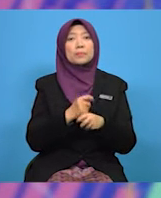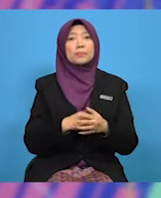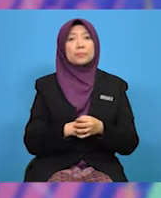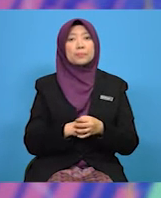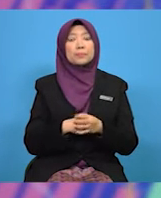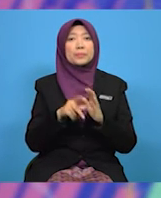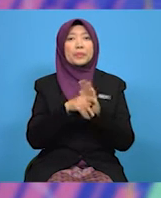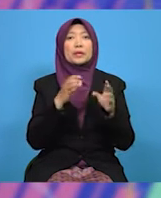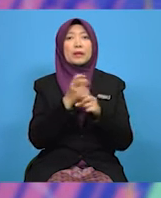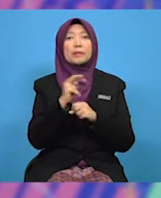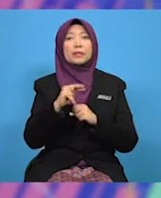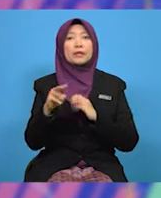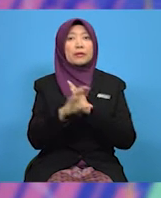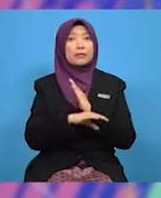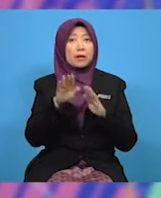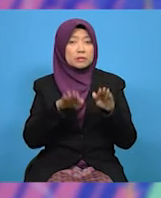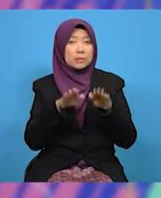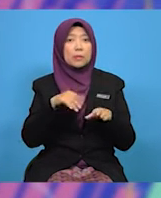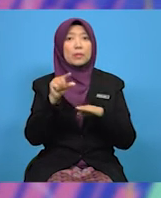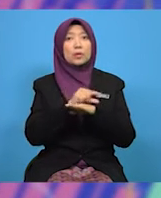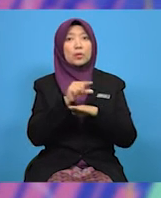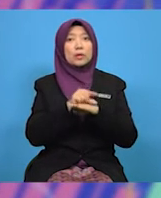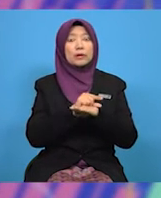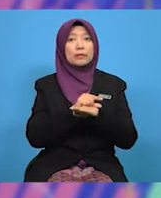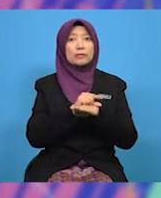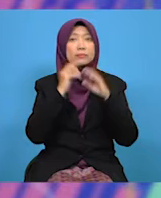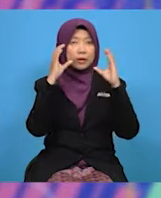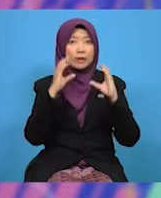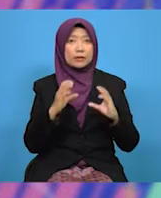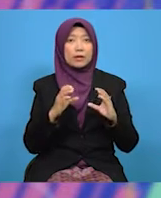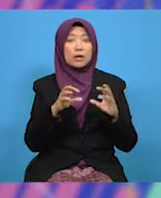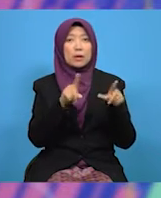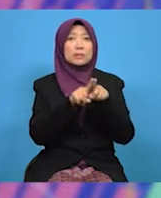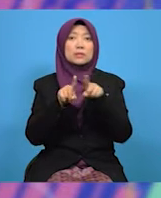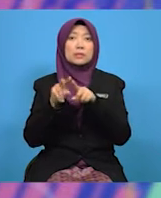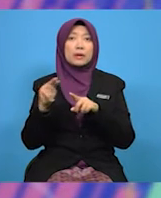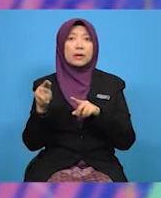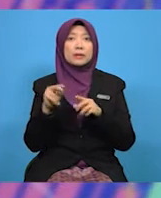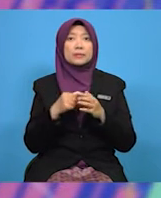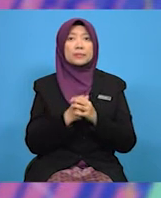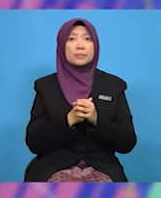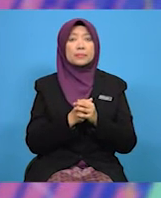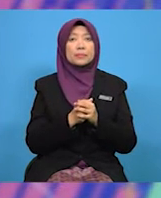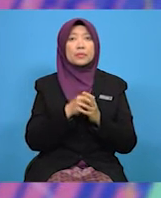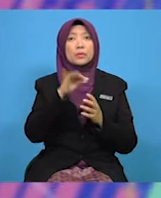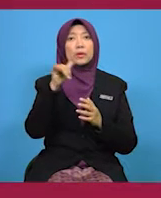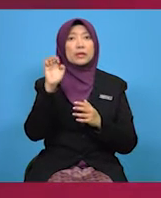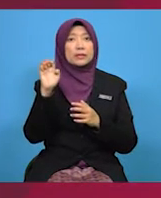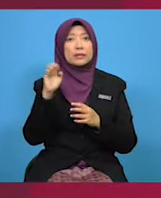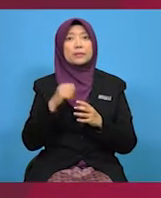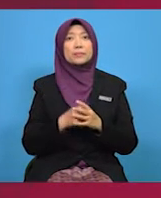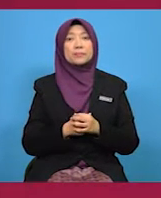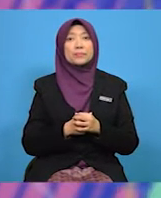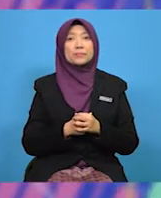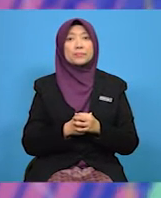pendapatan negara keseimbangan menggunakan kaedah persamaan pendekatan Kyle